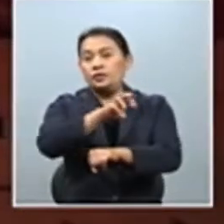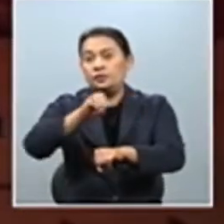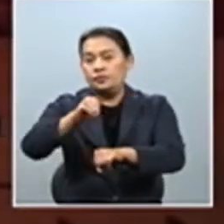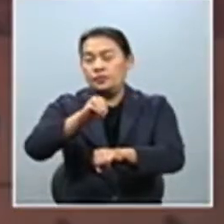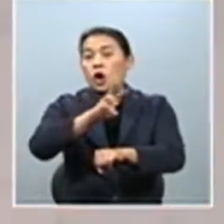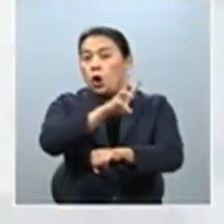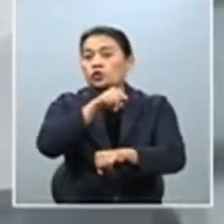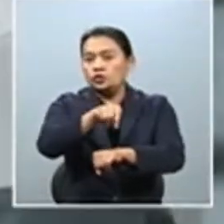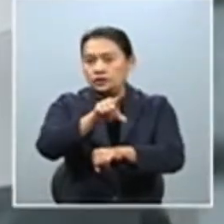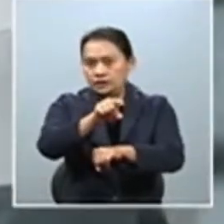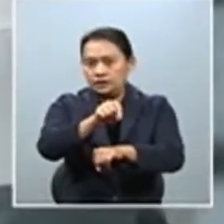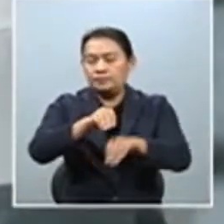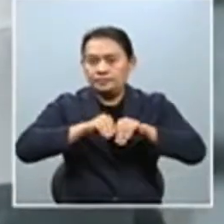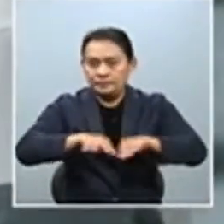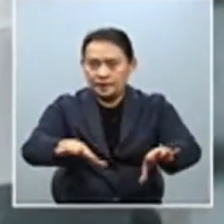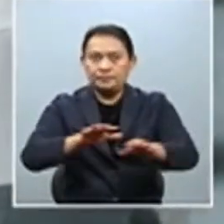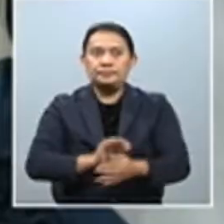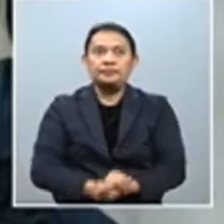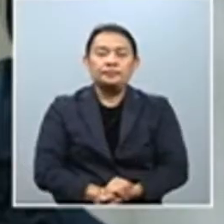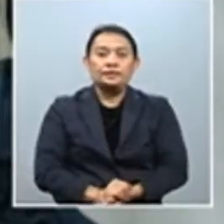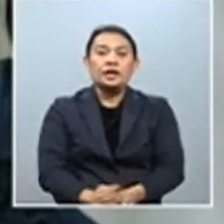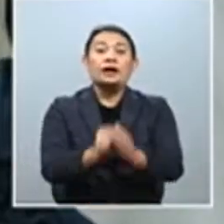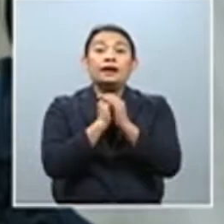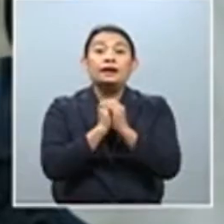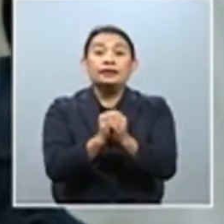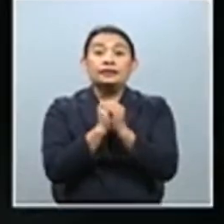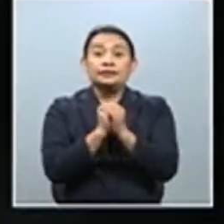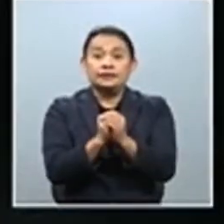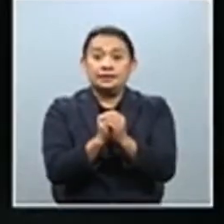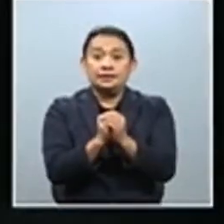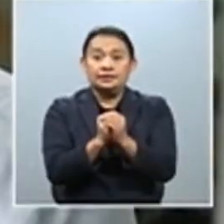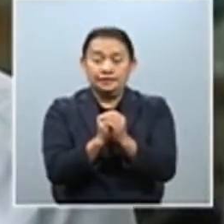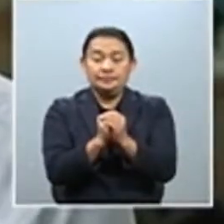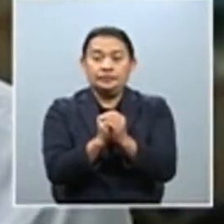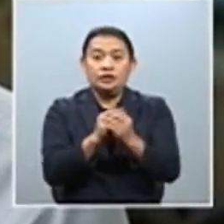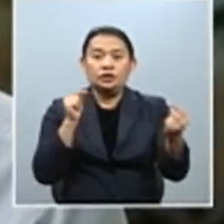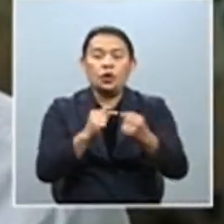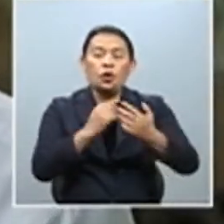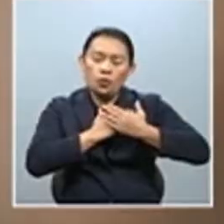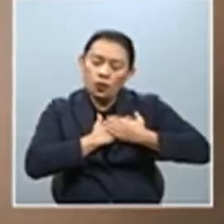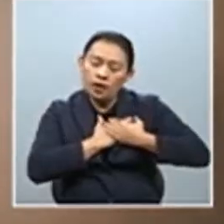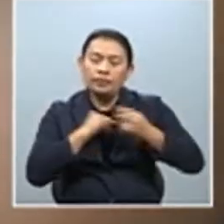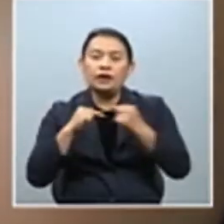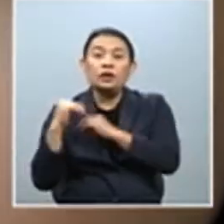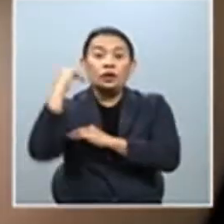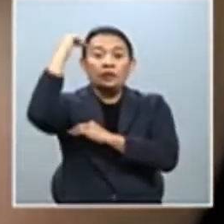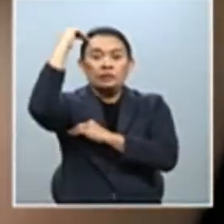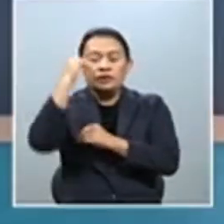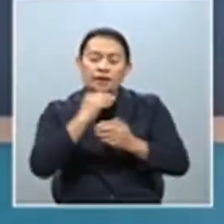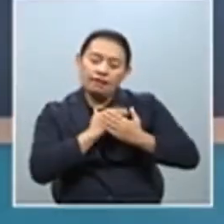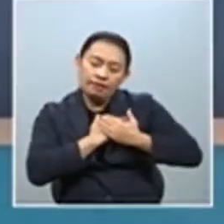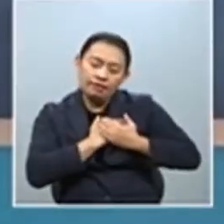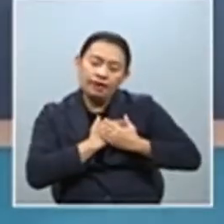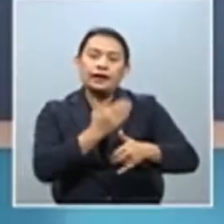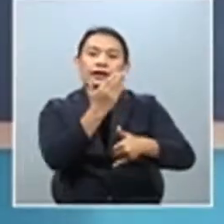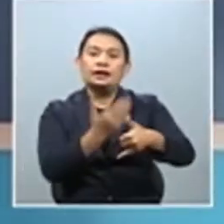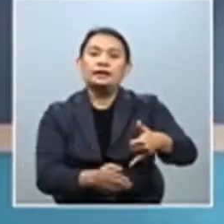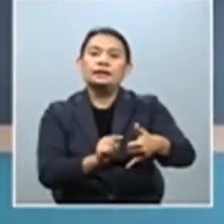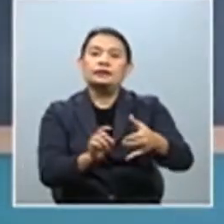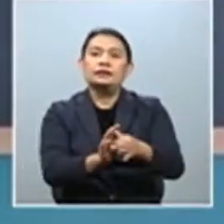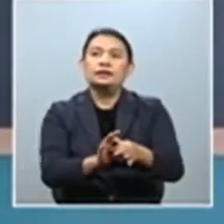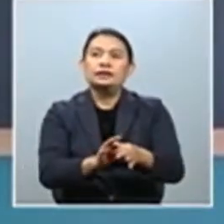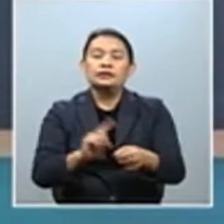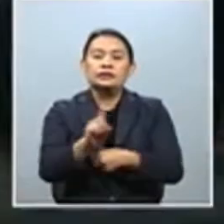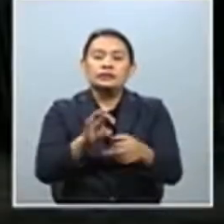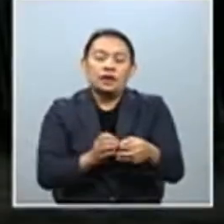นและซีรีส์จีนยอดฮิตเรื่องราวความรักของรุ่นพี่สุดเพอร์เฟกต์ที่มาหลงรักดาวคณะด้วยฝีมือในการเล่นเกมออน